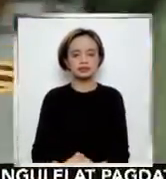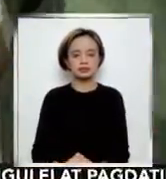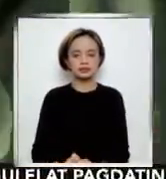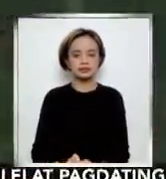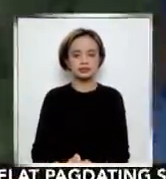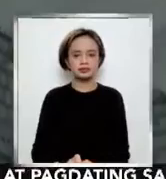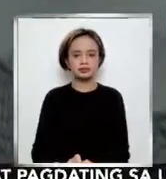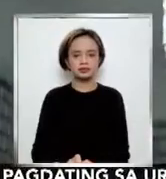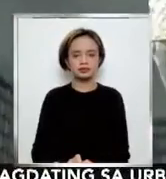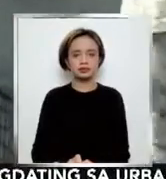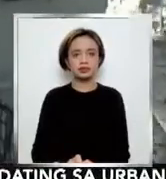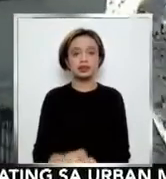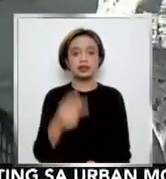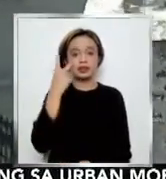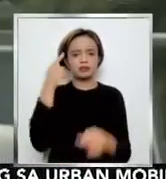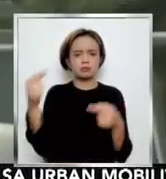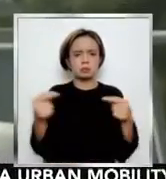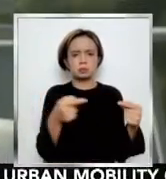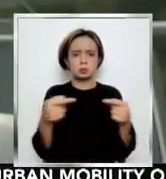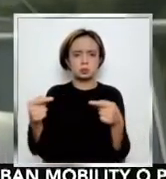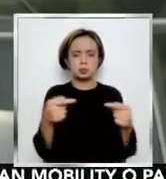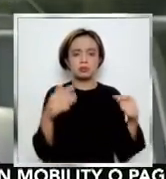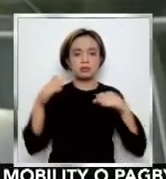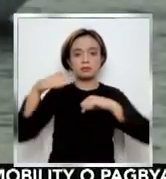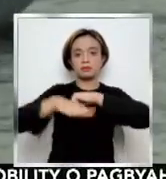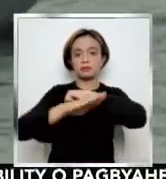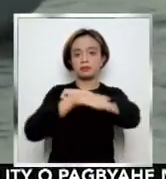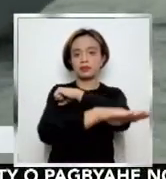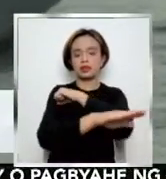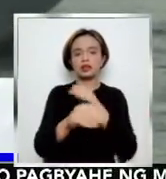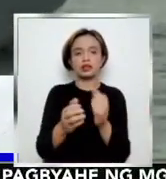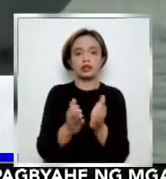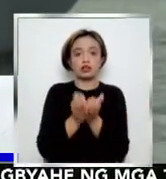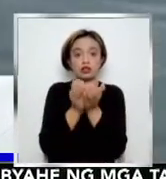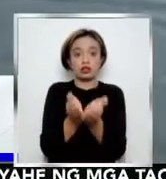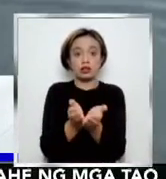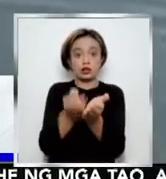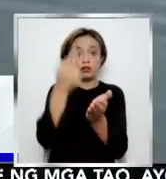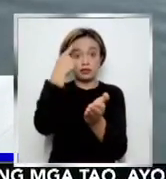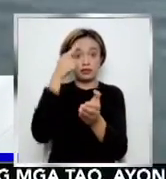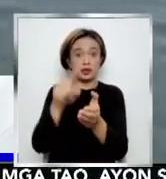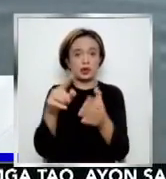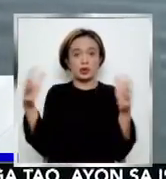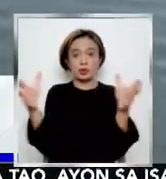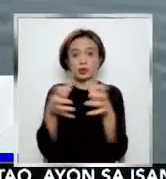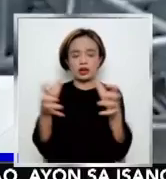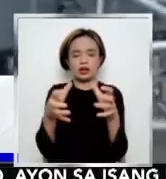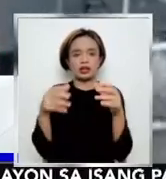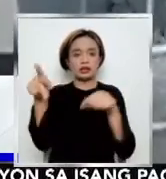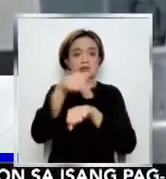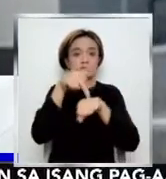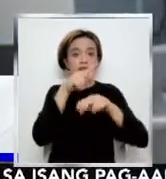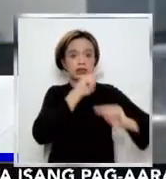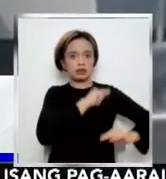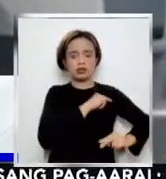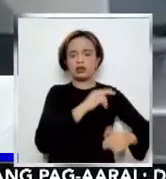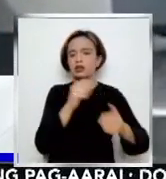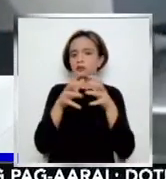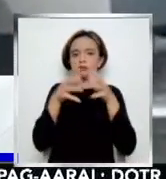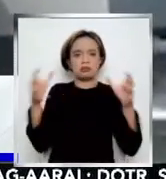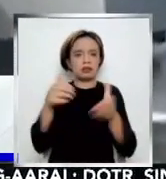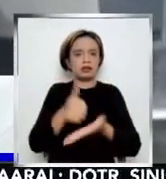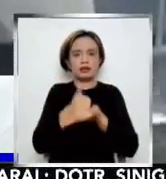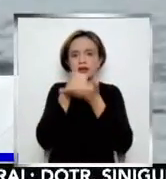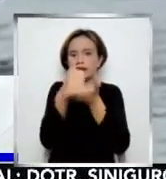Sa mga tensyon sa dagat, malaking tulong raw ang pinakabagong barkong pandigma ng Philippine Navy. Maliit man kung titingnan, malaki ang kayang gampanan nito